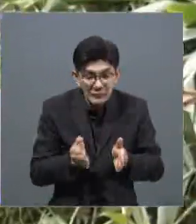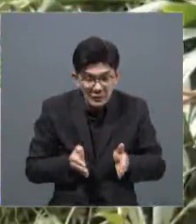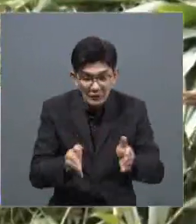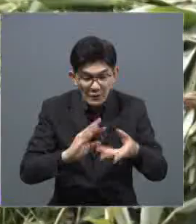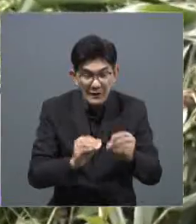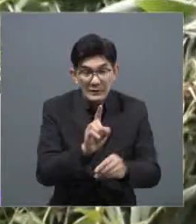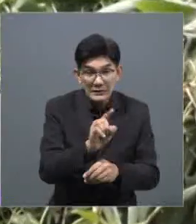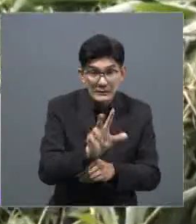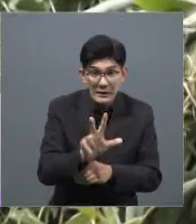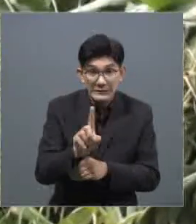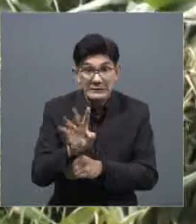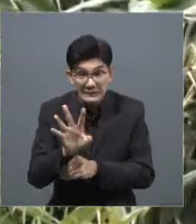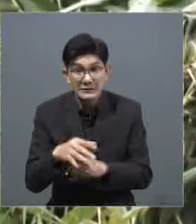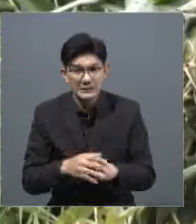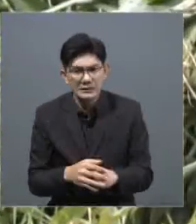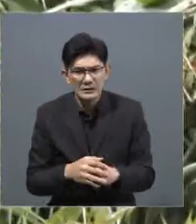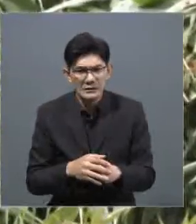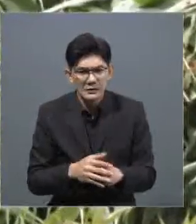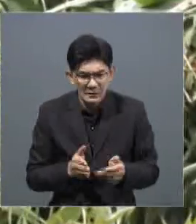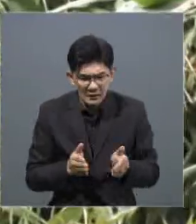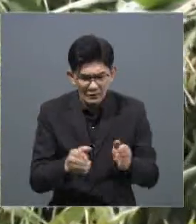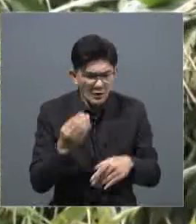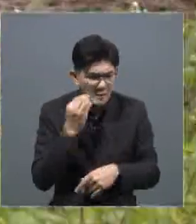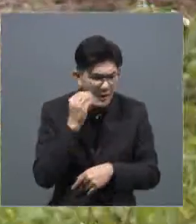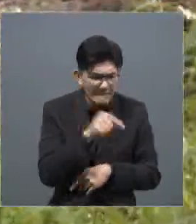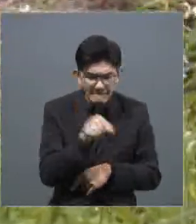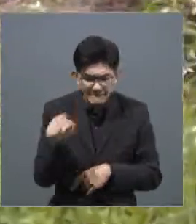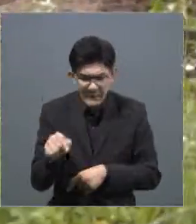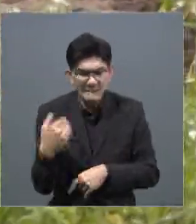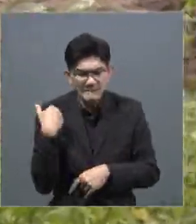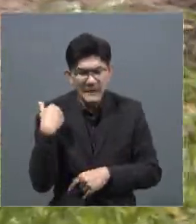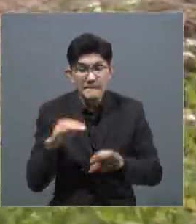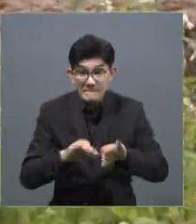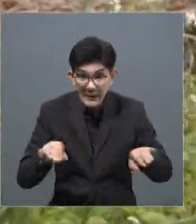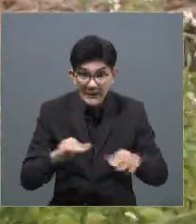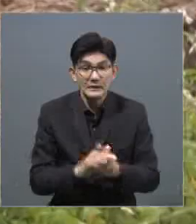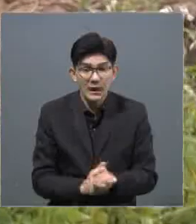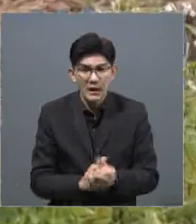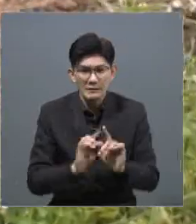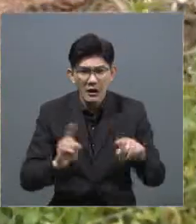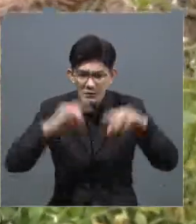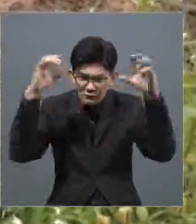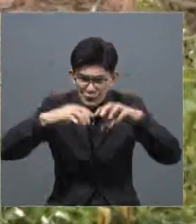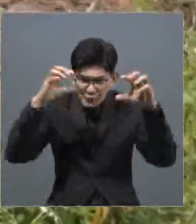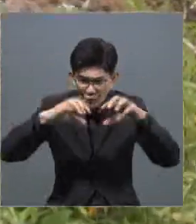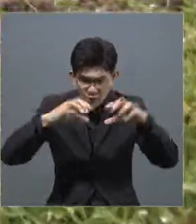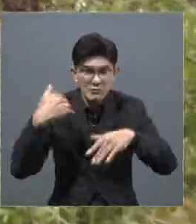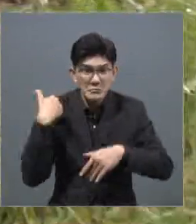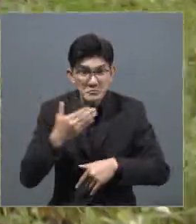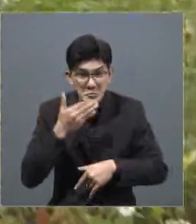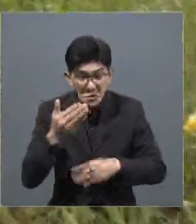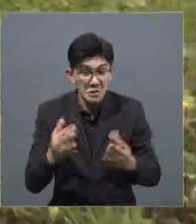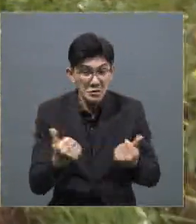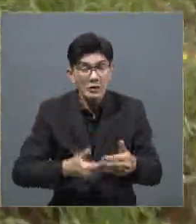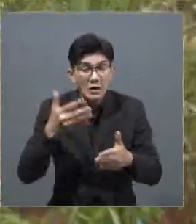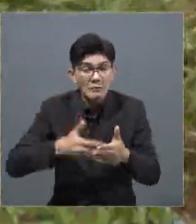ข1314แล้วก็ช่วงเส้นทางระหว่างบ้านดอยแหลมกับปางต้นคล้องแต่เนื่องจากว่าฝนก็ยังคงตกหนักต่อเนื่องก็เลยทำให้